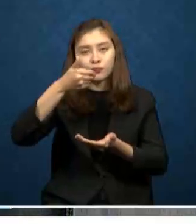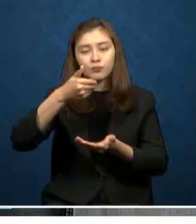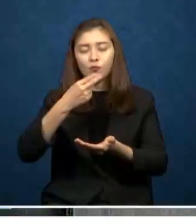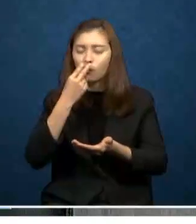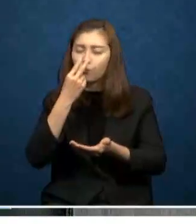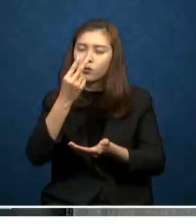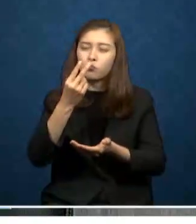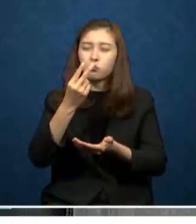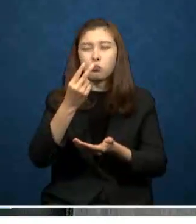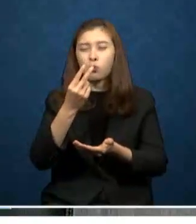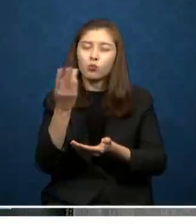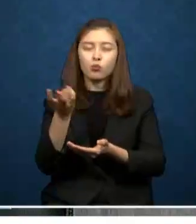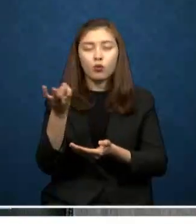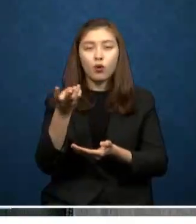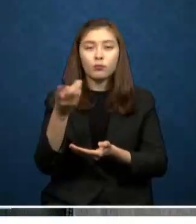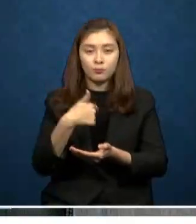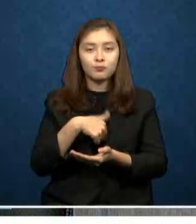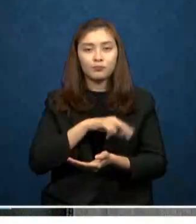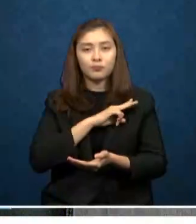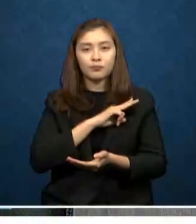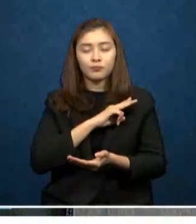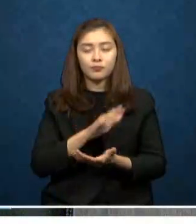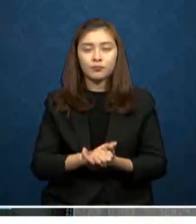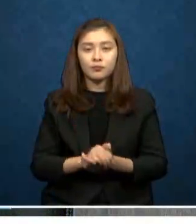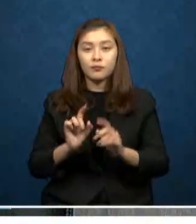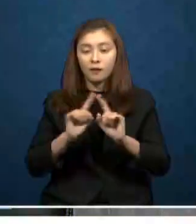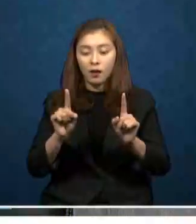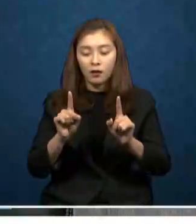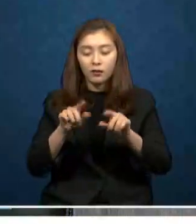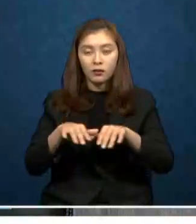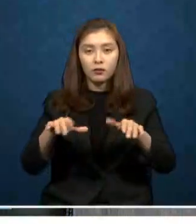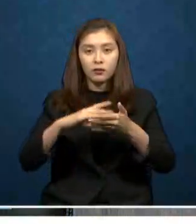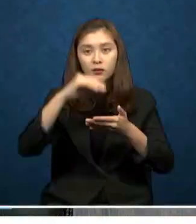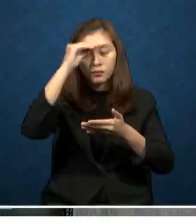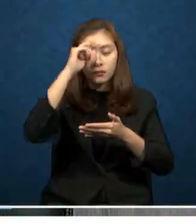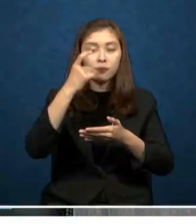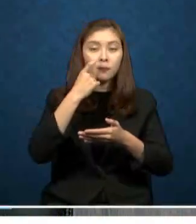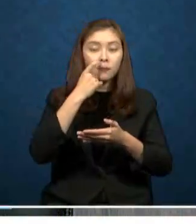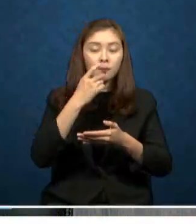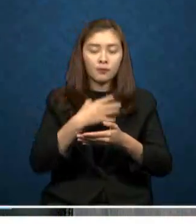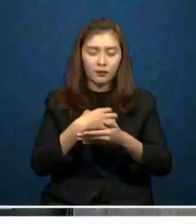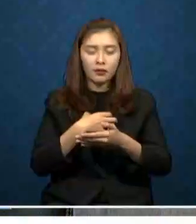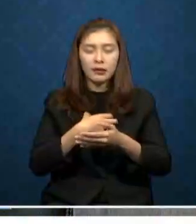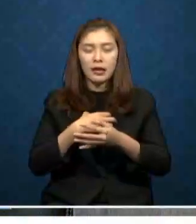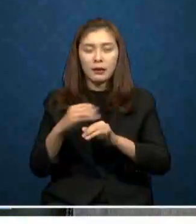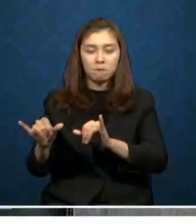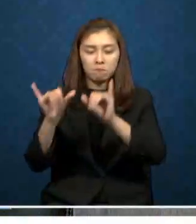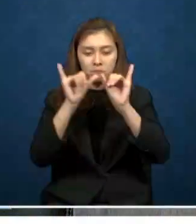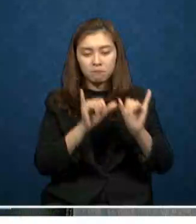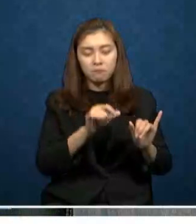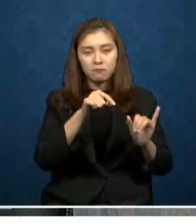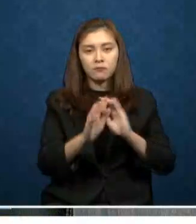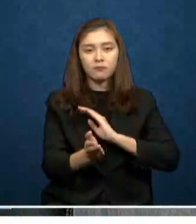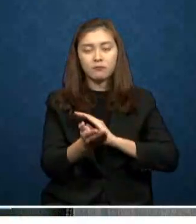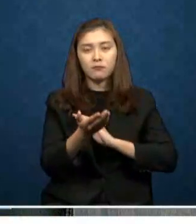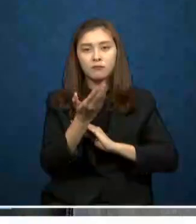ราะว่าที่จริงแล้วเรื่องวรรณกรรมเป็นเรื่องภูมิปัญญาเป็นเรื่องทรัพย์สินทางปัญญาภูมิปัญญาของแผ่นดินด้วยซ้ำ